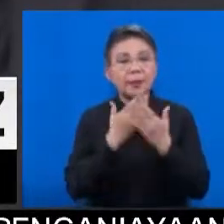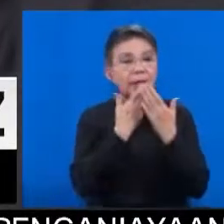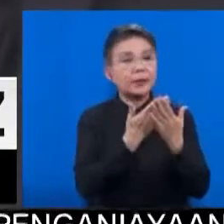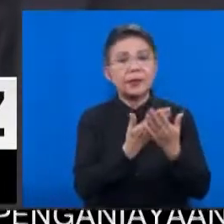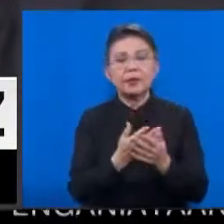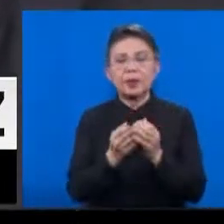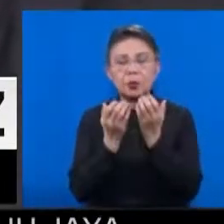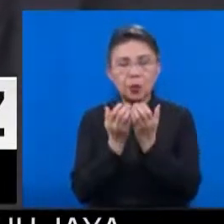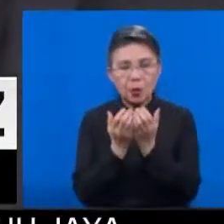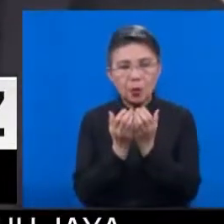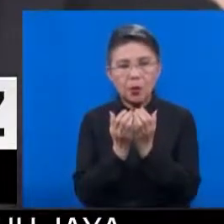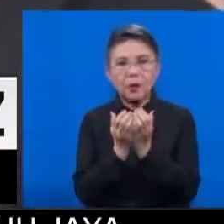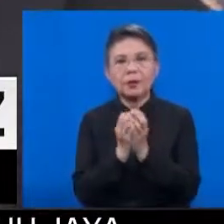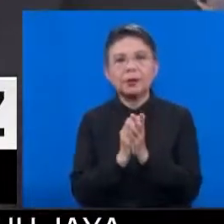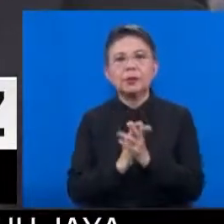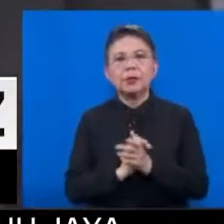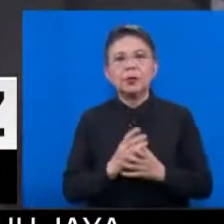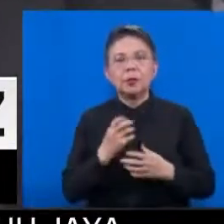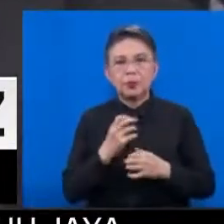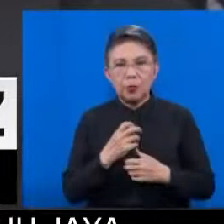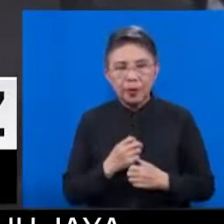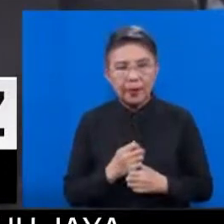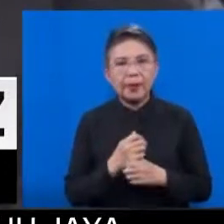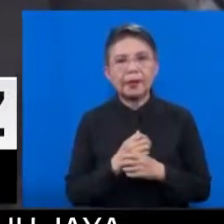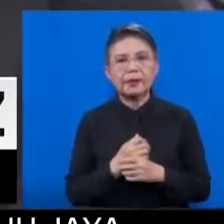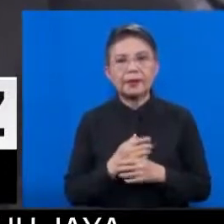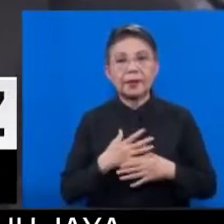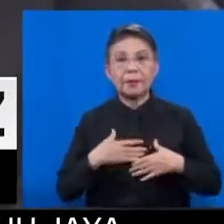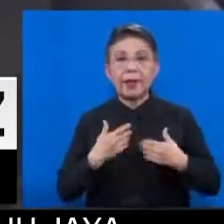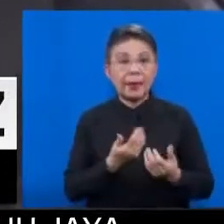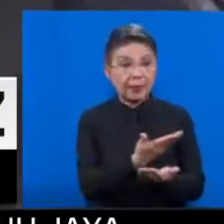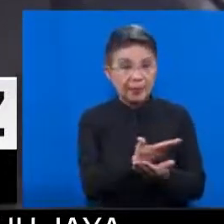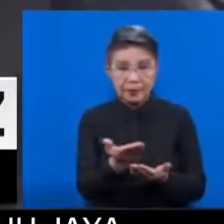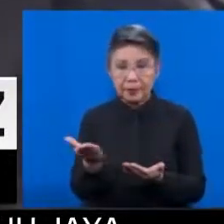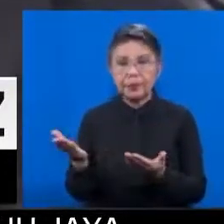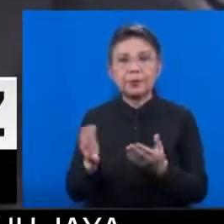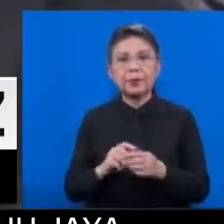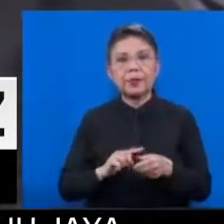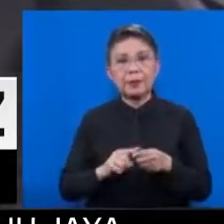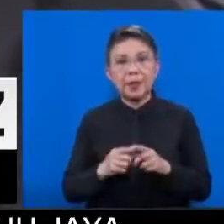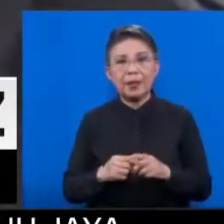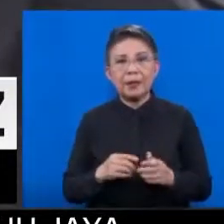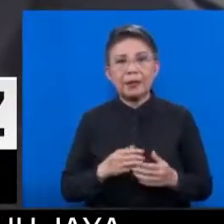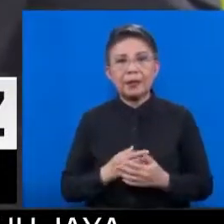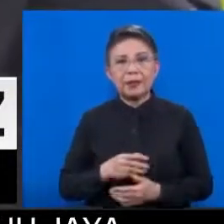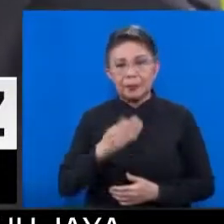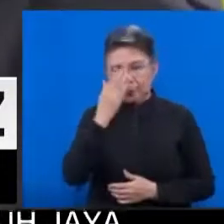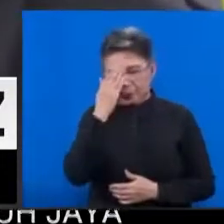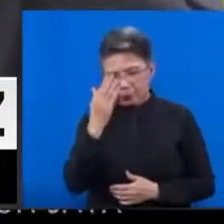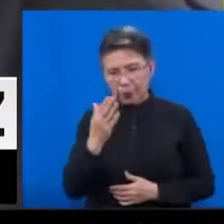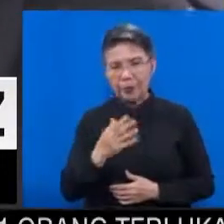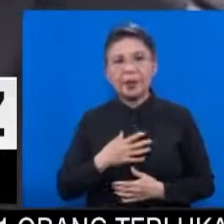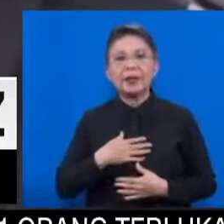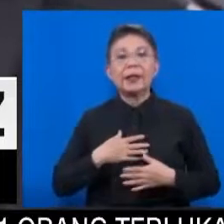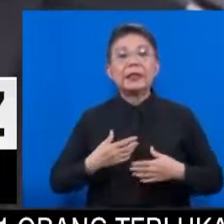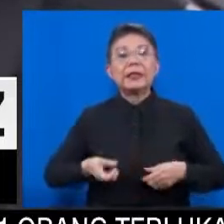kasih dan doa. Jazakallah khairan katsiran. Mudah-mudahan kebaikan kawan-kawan semua yang sangat menghormati privasi kami